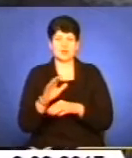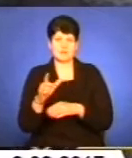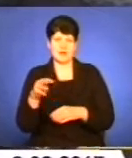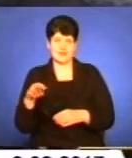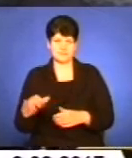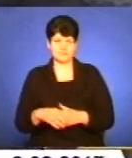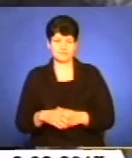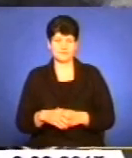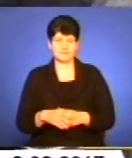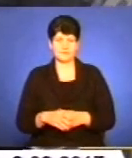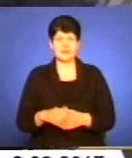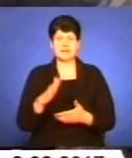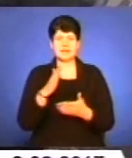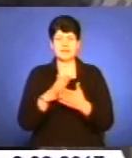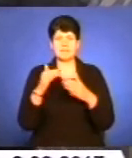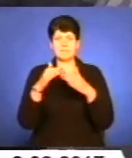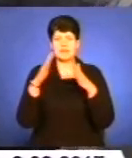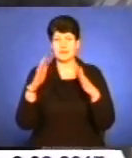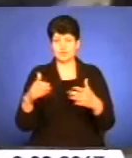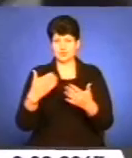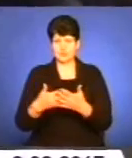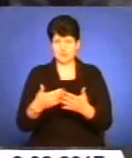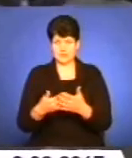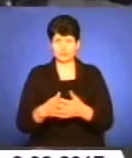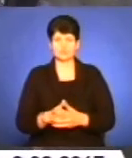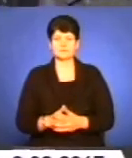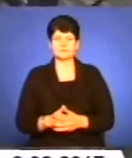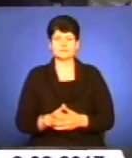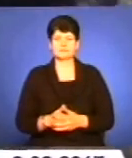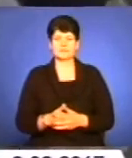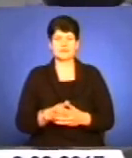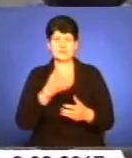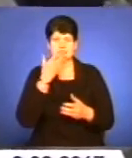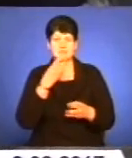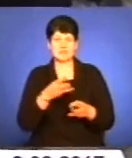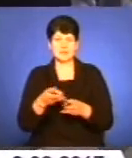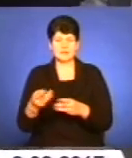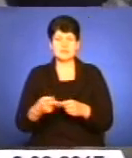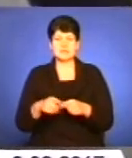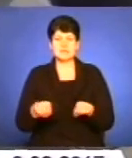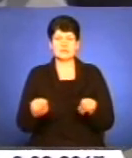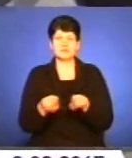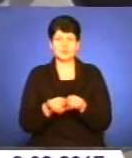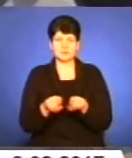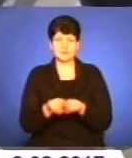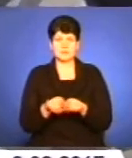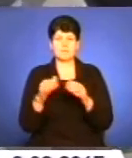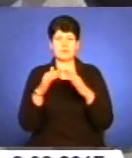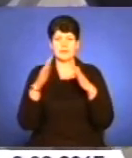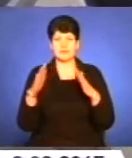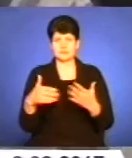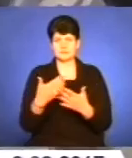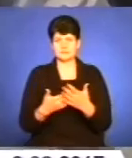виробляємо. Ну, є палаточного типу. З підігрівами. Це теж палаточного типу, але